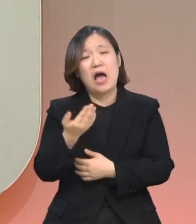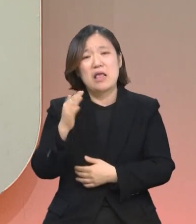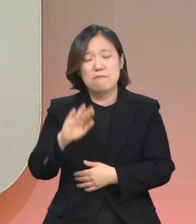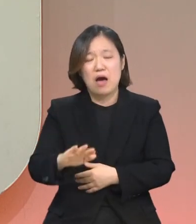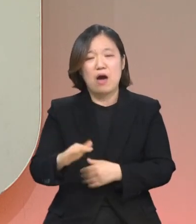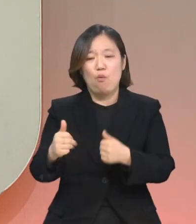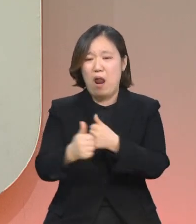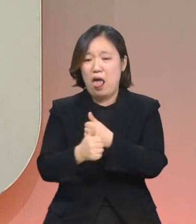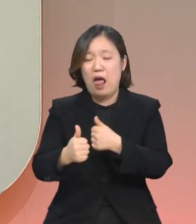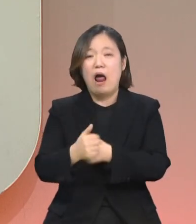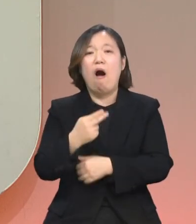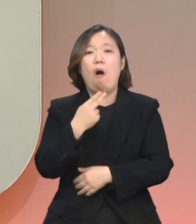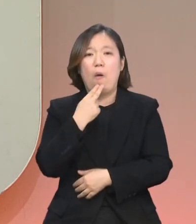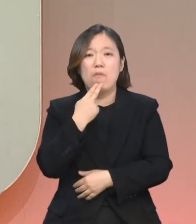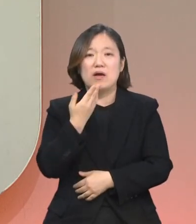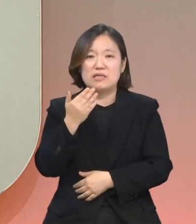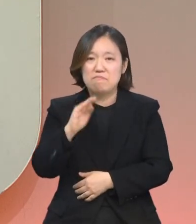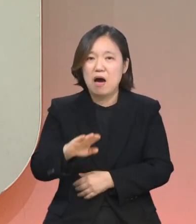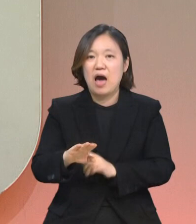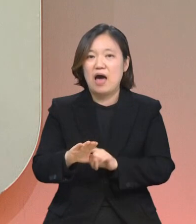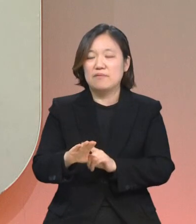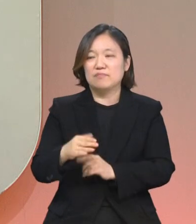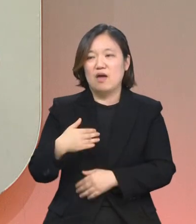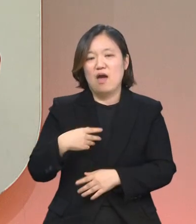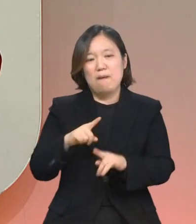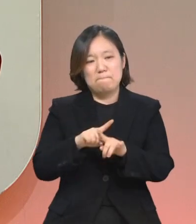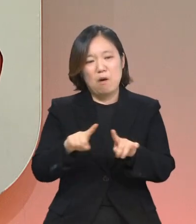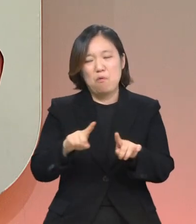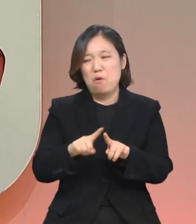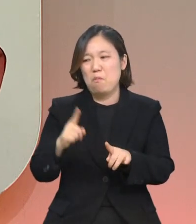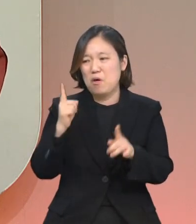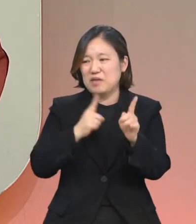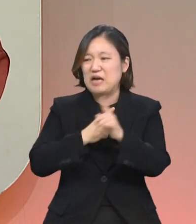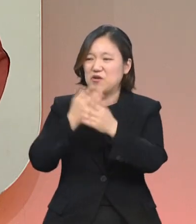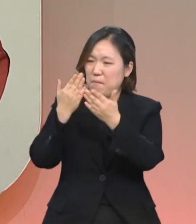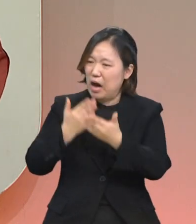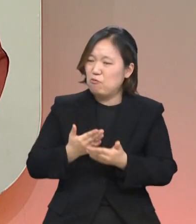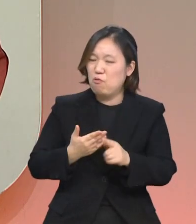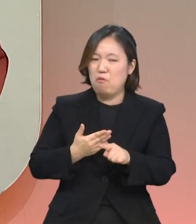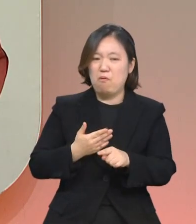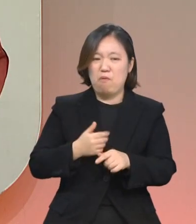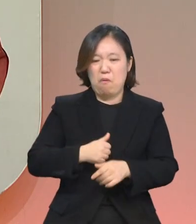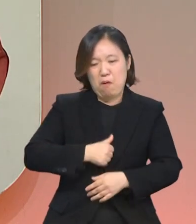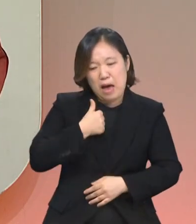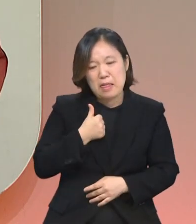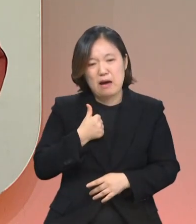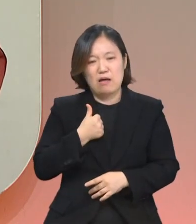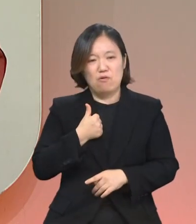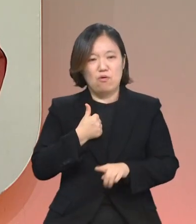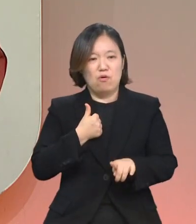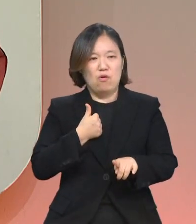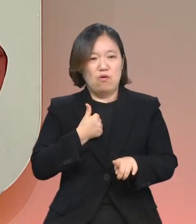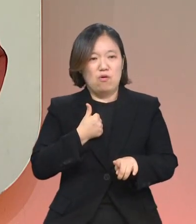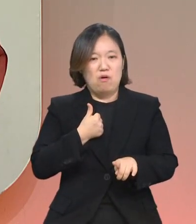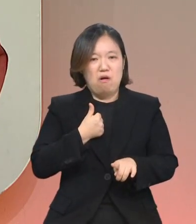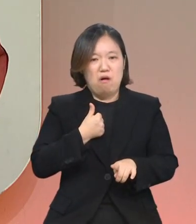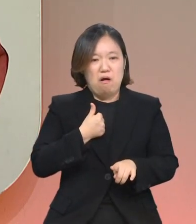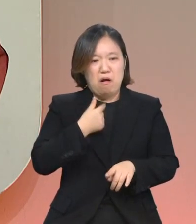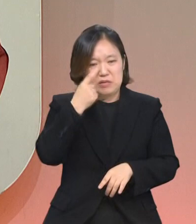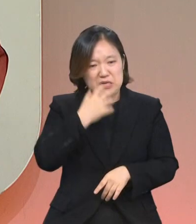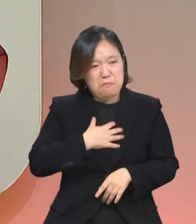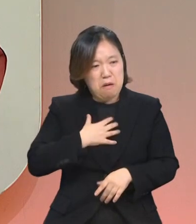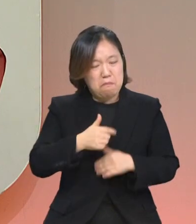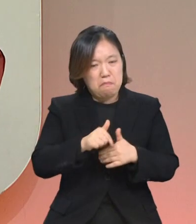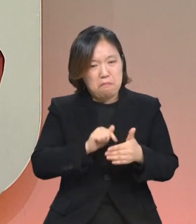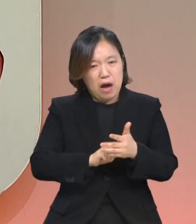이제 뭐 평상시에 우리 엄마한테 상처 준 여자라는 그런 어떤 속상함이나 그런 뭐 어떤 화도